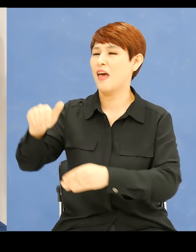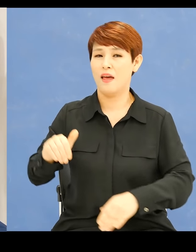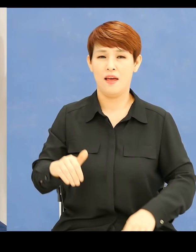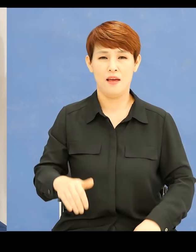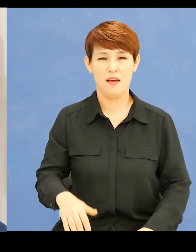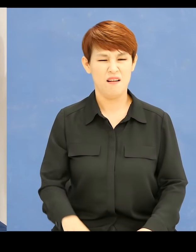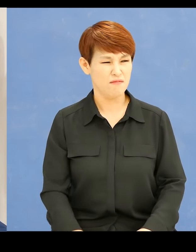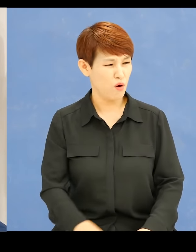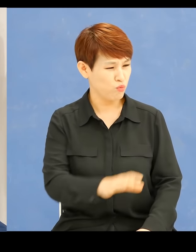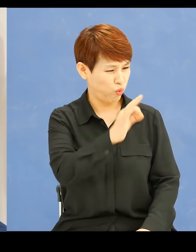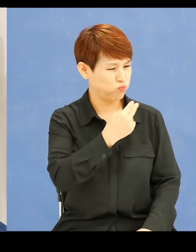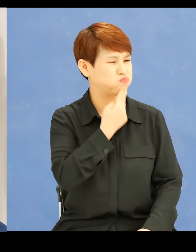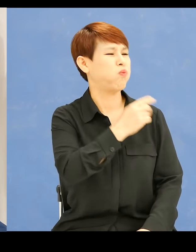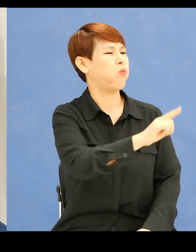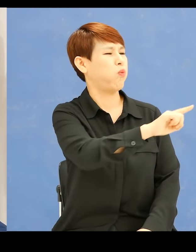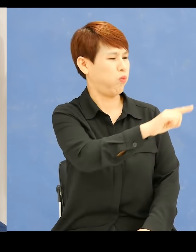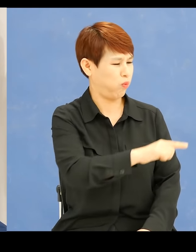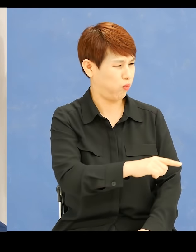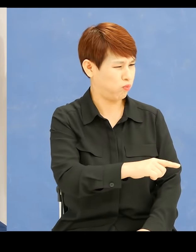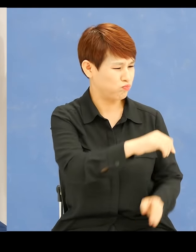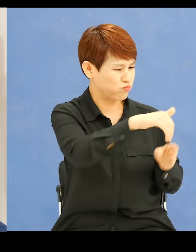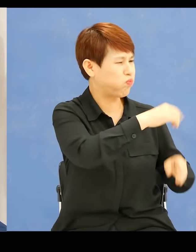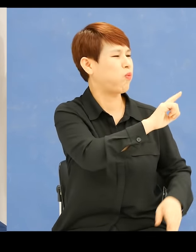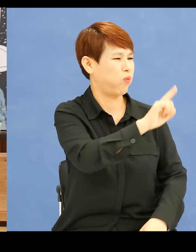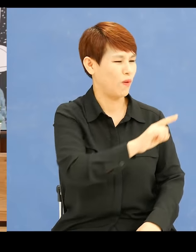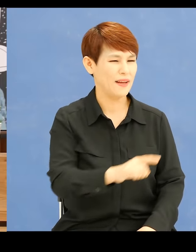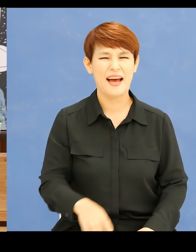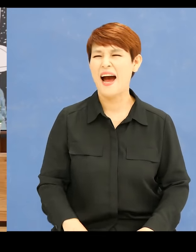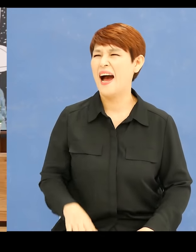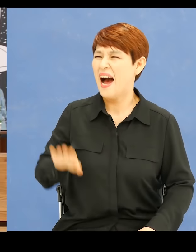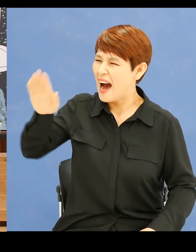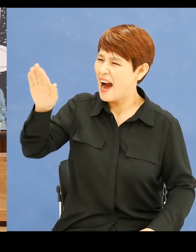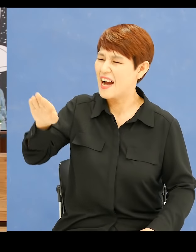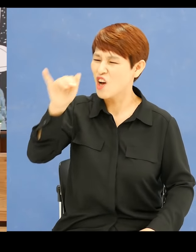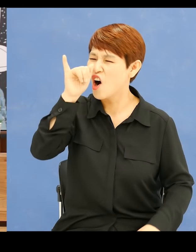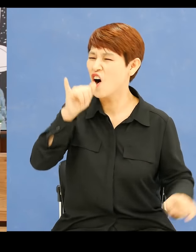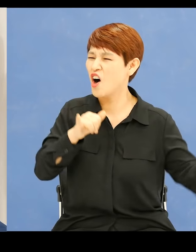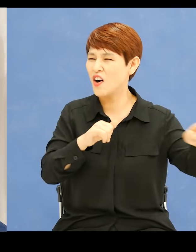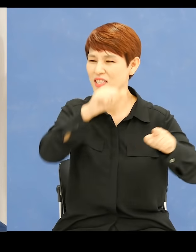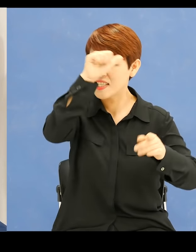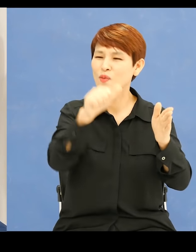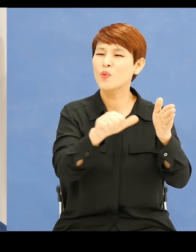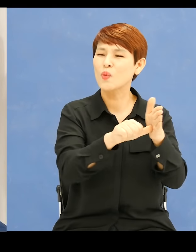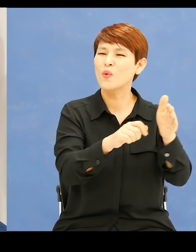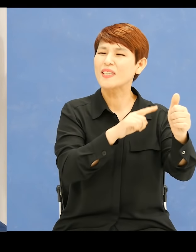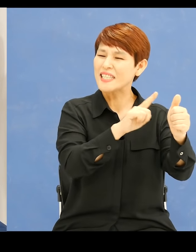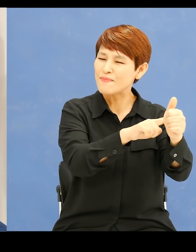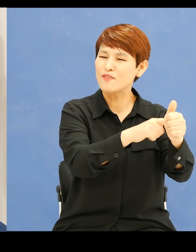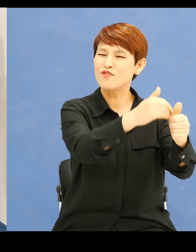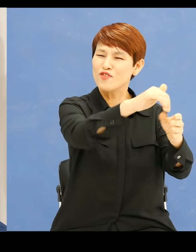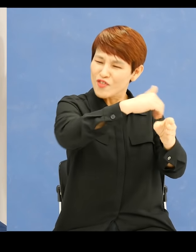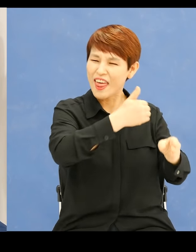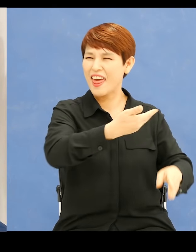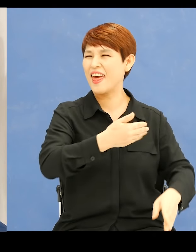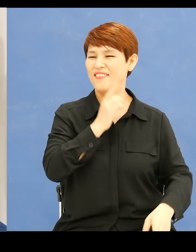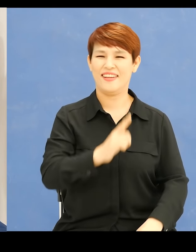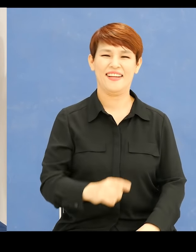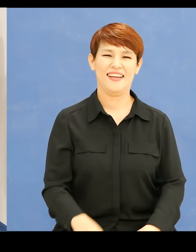보내줄게 그러더라고요. 야, 네가 나보다 더 거진데 네가 무슨 돈을 보내냐. 이만저만해서 장로님이